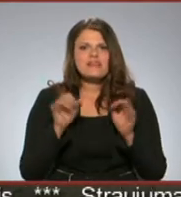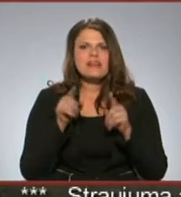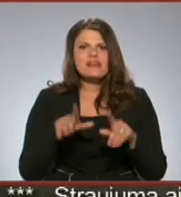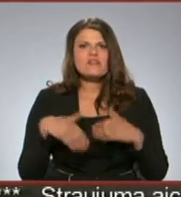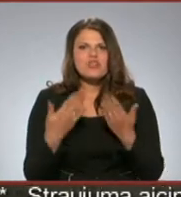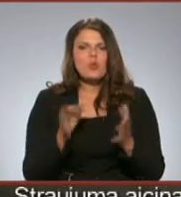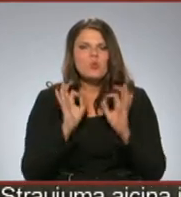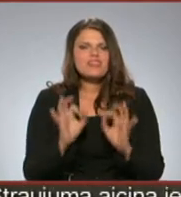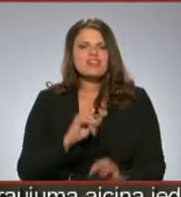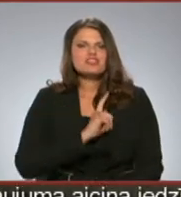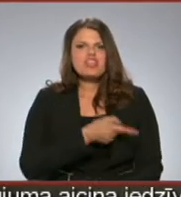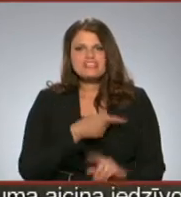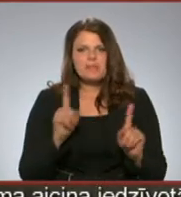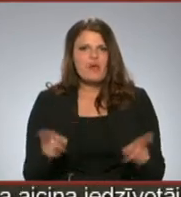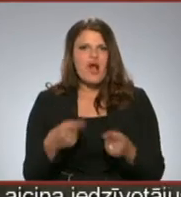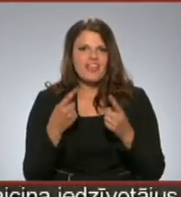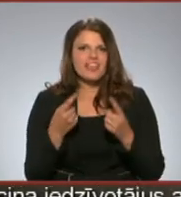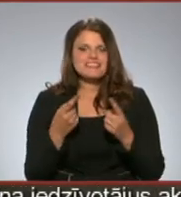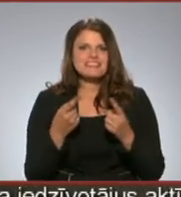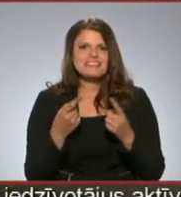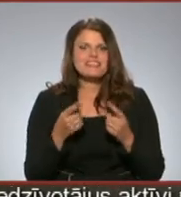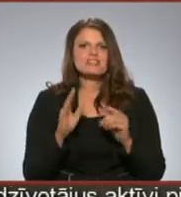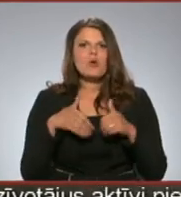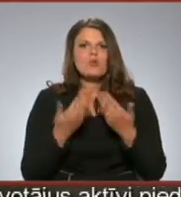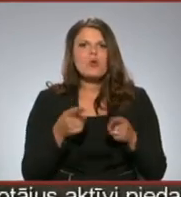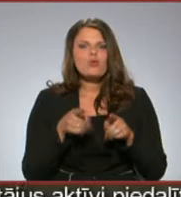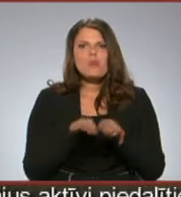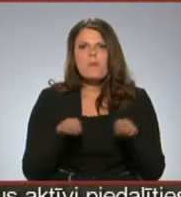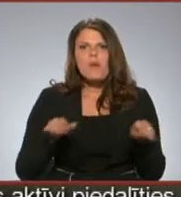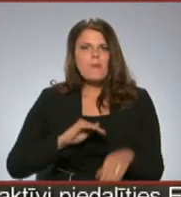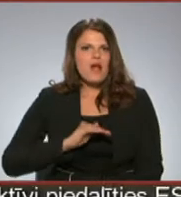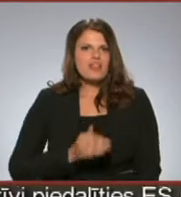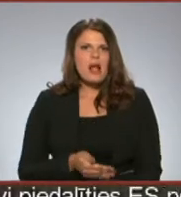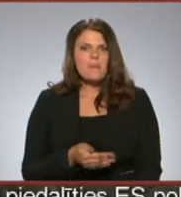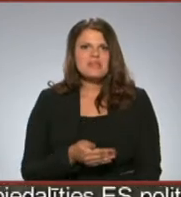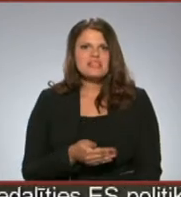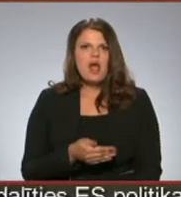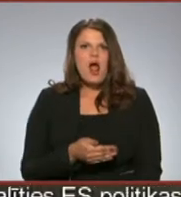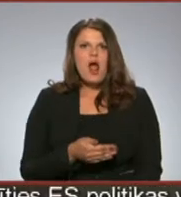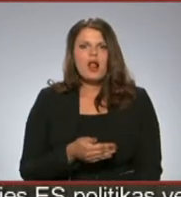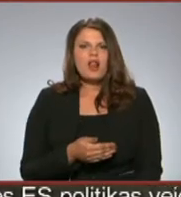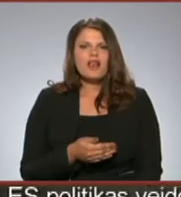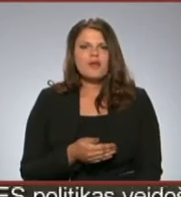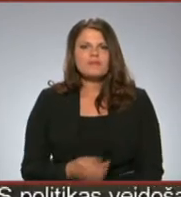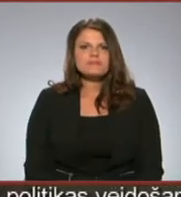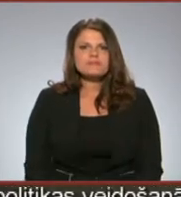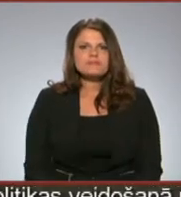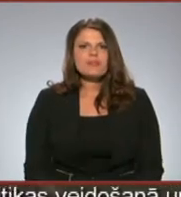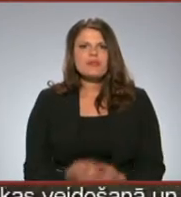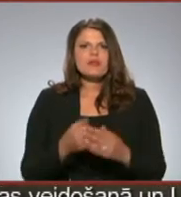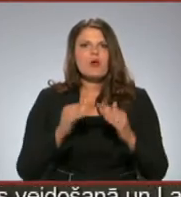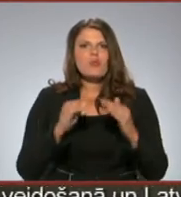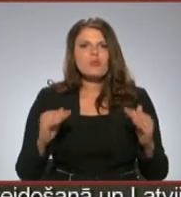dod tieši iespēju attīstīties, ja? Dod to pamatkapitālu, nu, būdām,